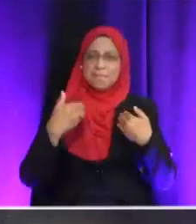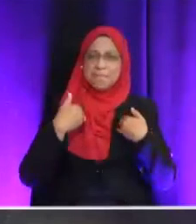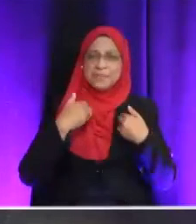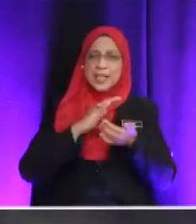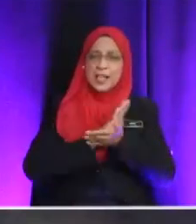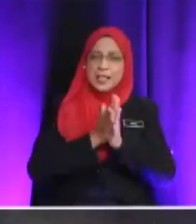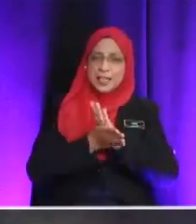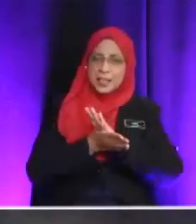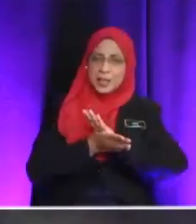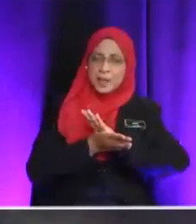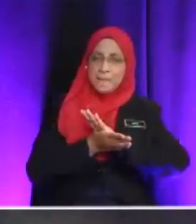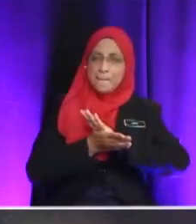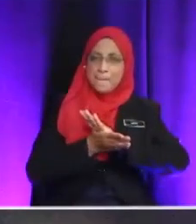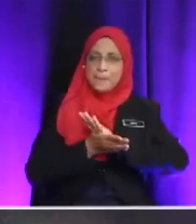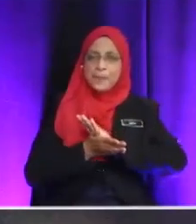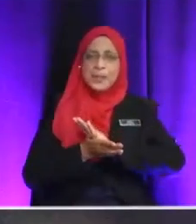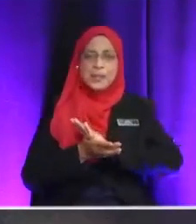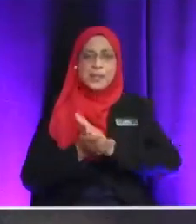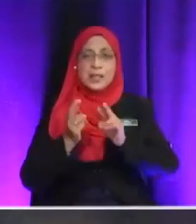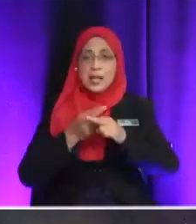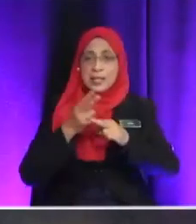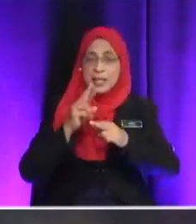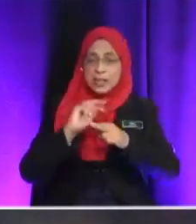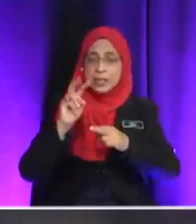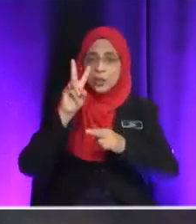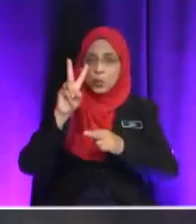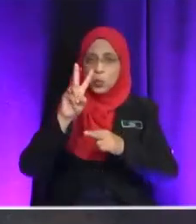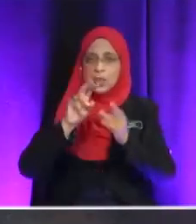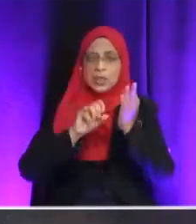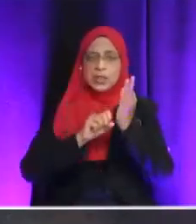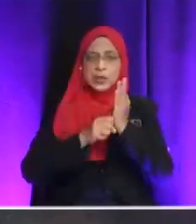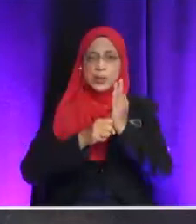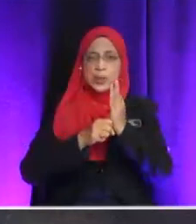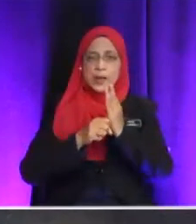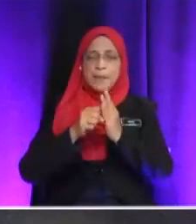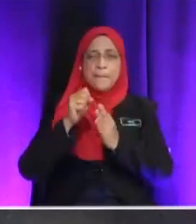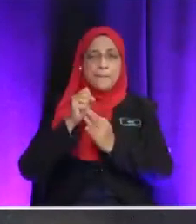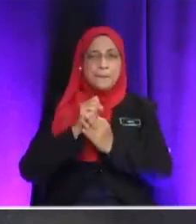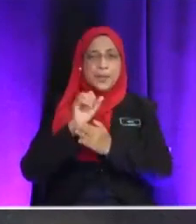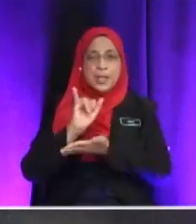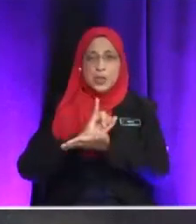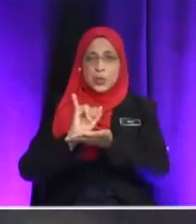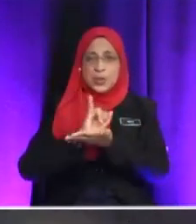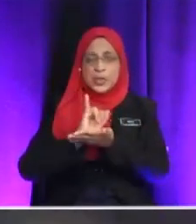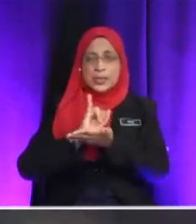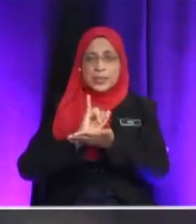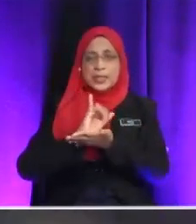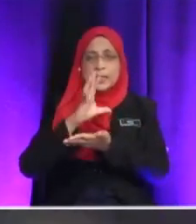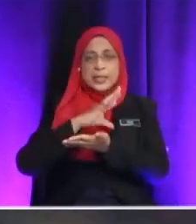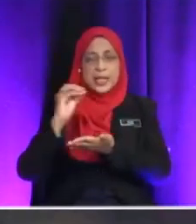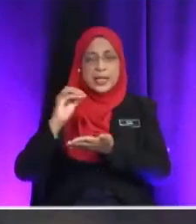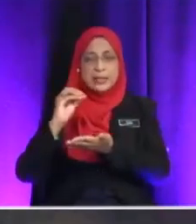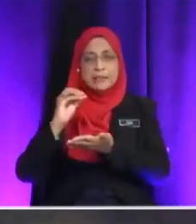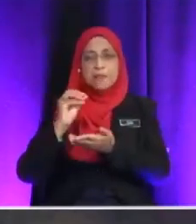penting dalam pengurusan sumpah physical nih tadi yang memberi kita kongsikan pneumatis orange dan keselamatan dan juga